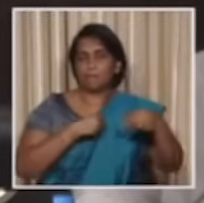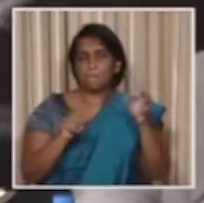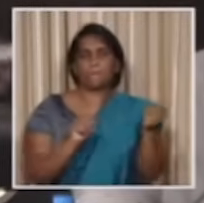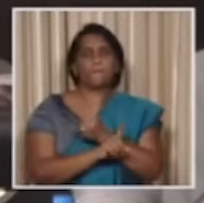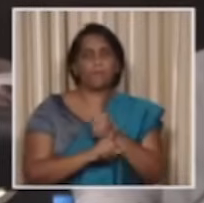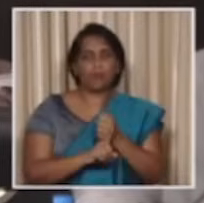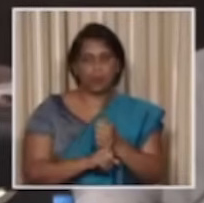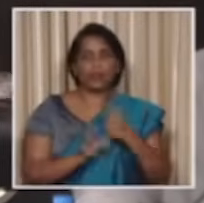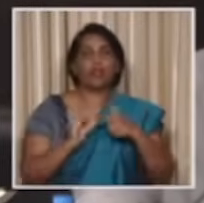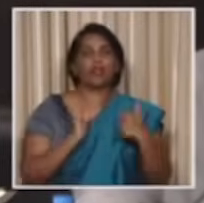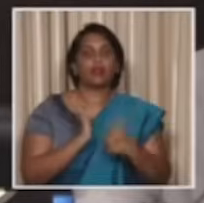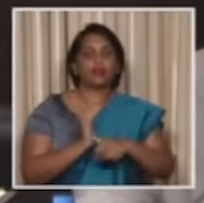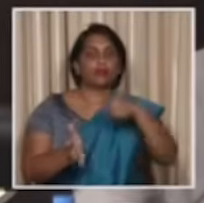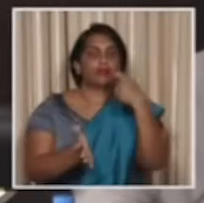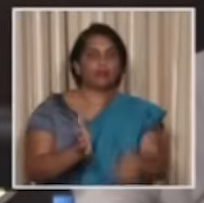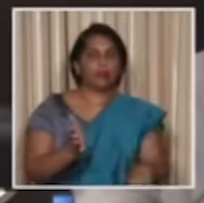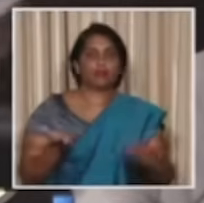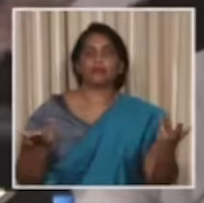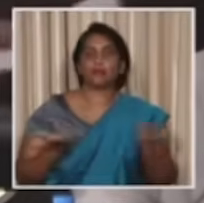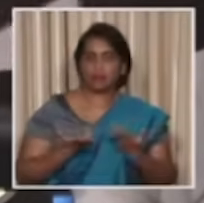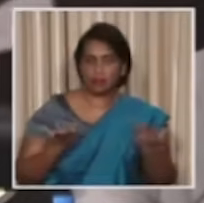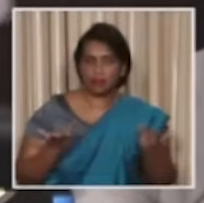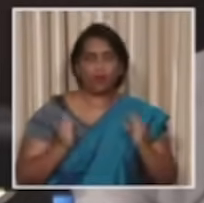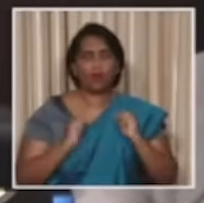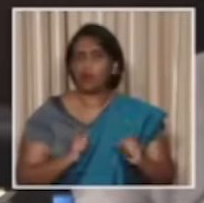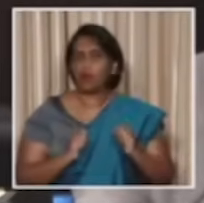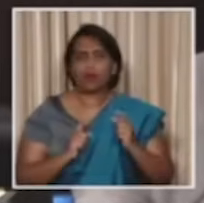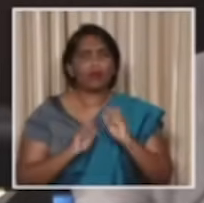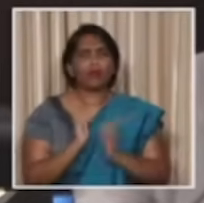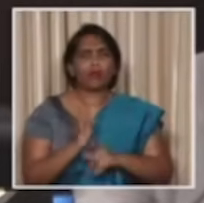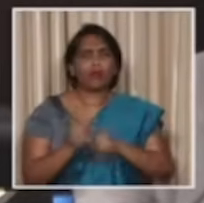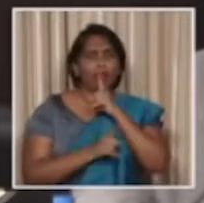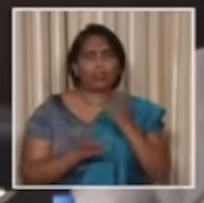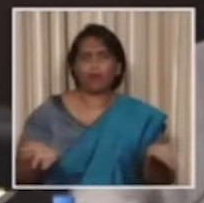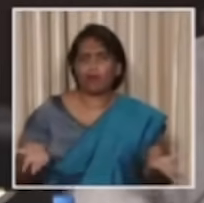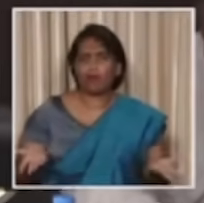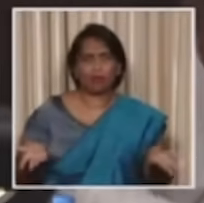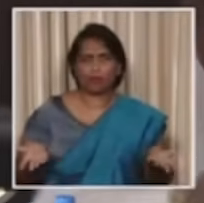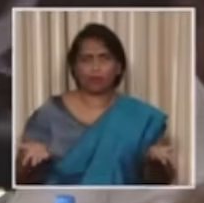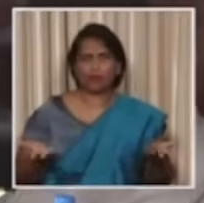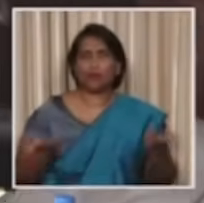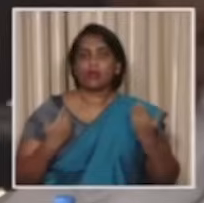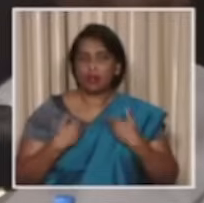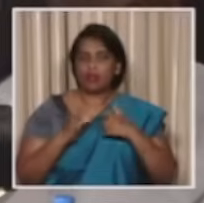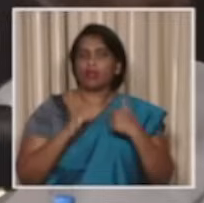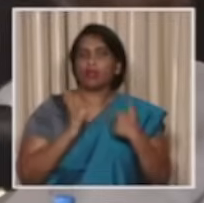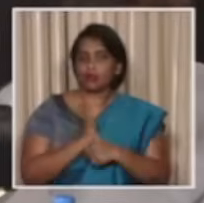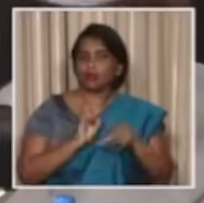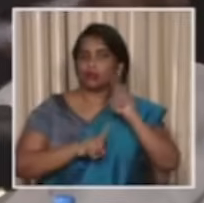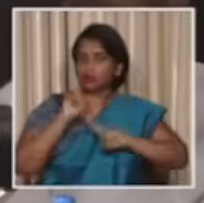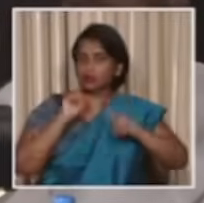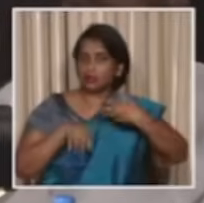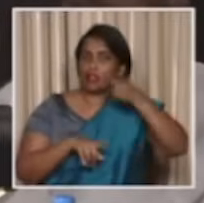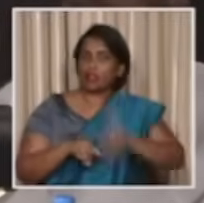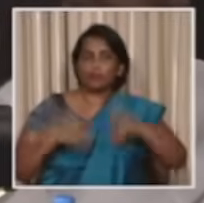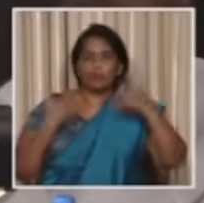නිසා ඒ පනතට අස්සම් කරන්න හැකියාවක් නැහැ කියලා. මොකද අගමැතිතුමා මේ කතාවේ තේරුම? හරි අපි මේ පනත සාකච්ඡා කරලා